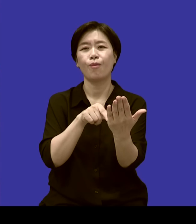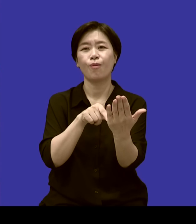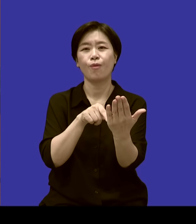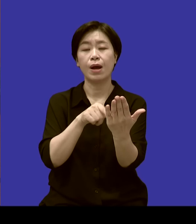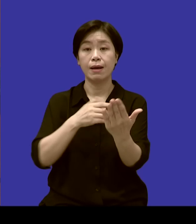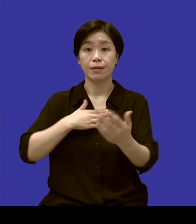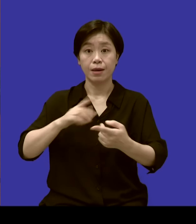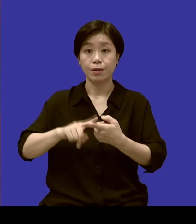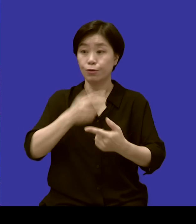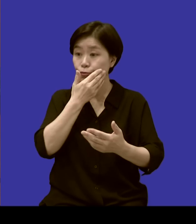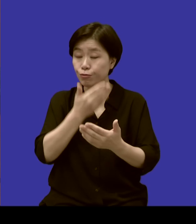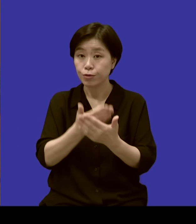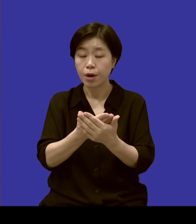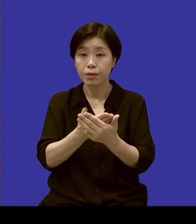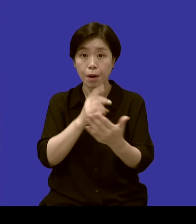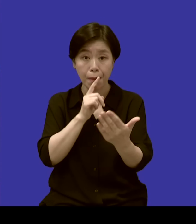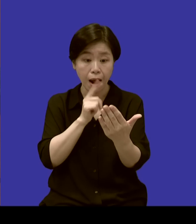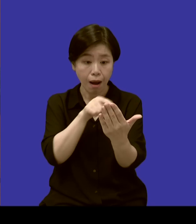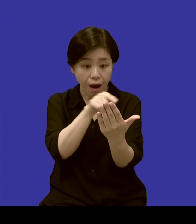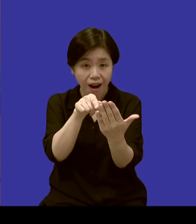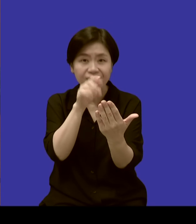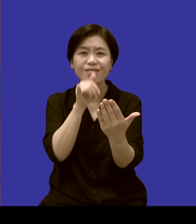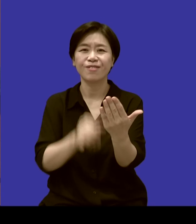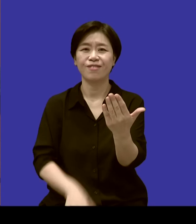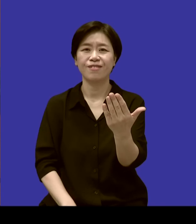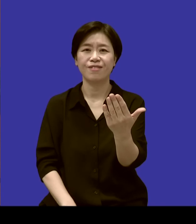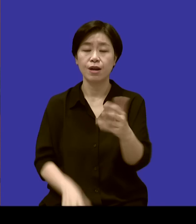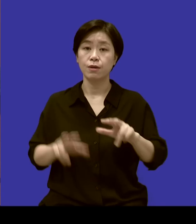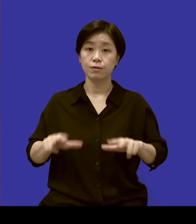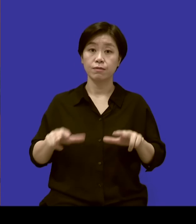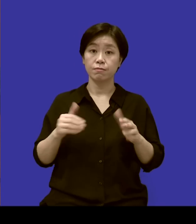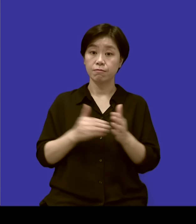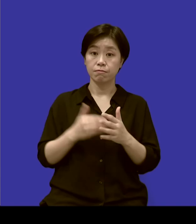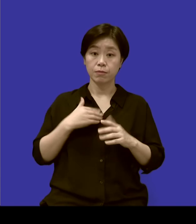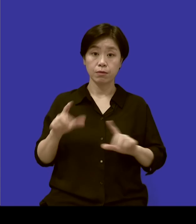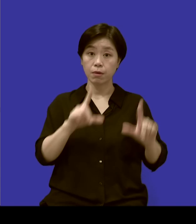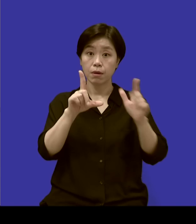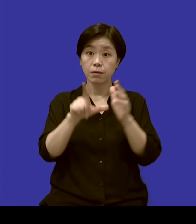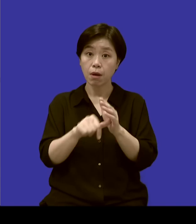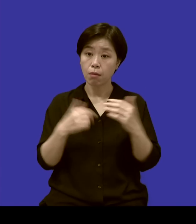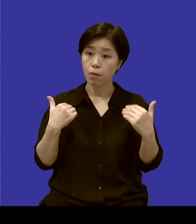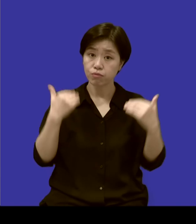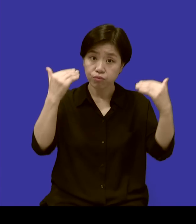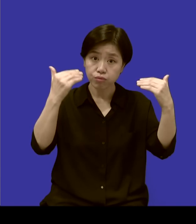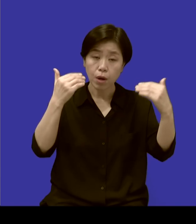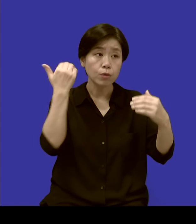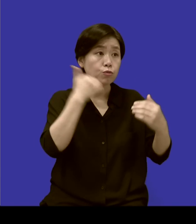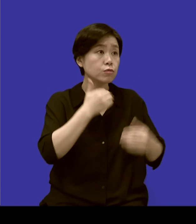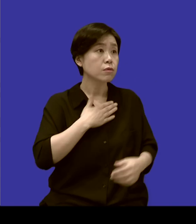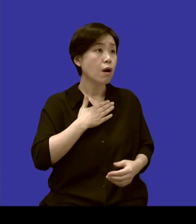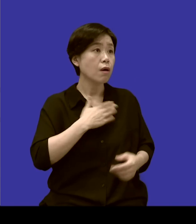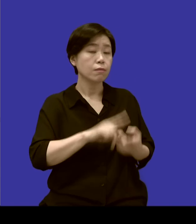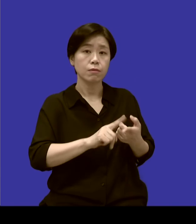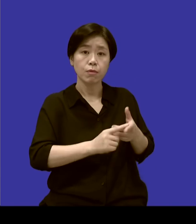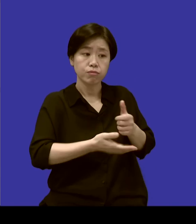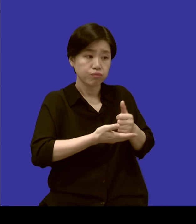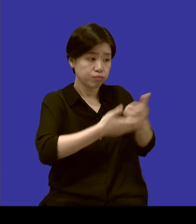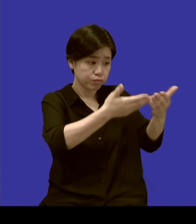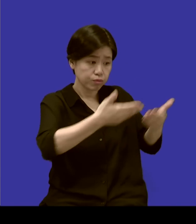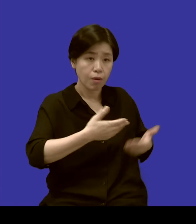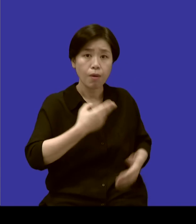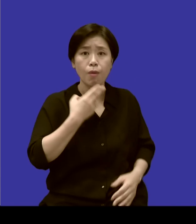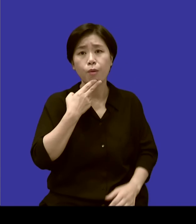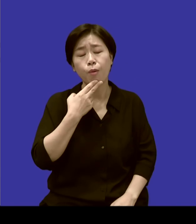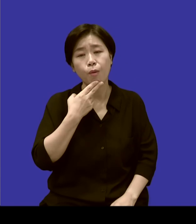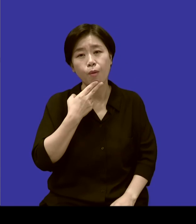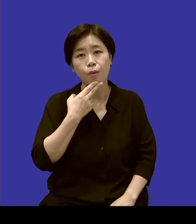하나님이 그러시는 거예요. 나는 존귀하다는 말을 들어본 적이 없는데 그래서 그때 어머 사람들이